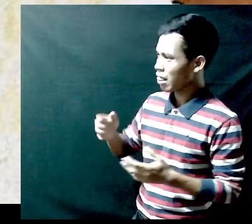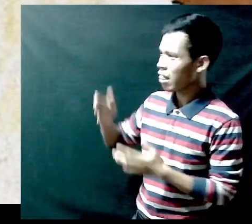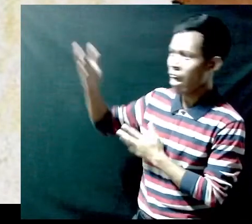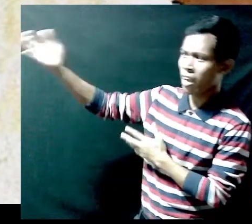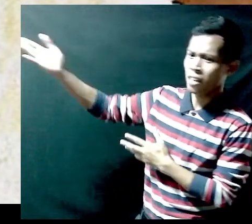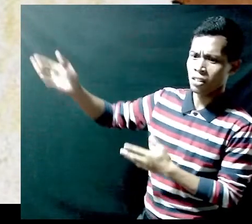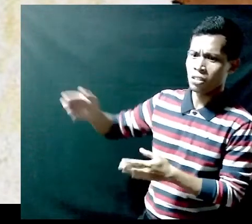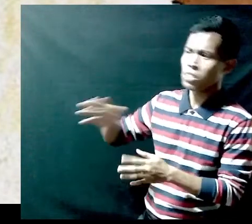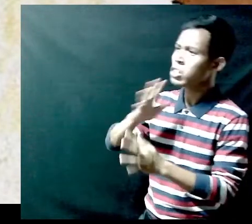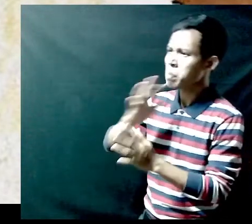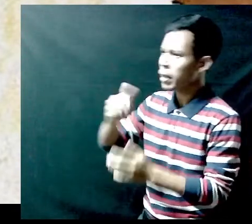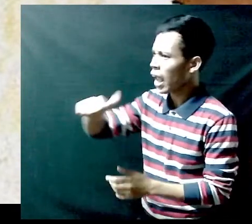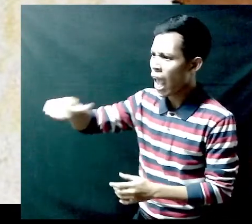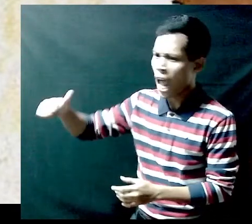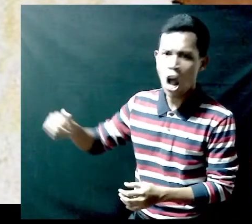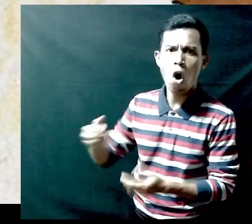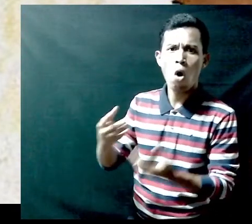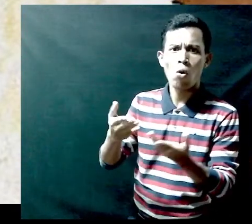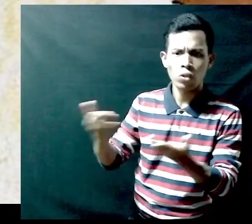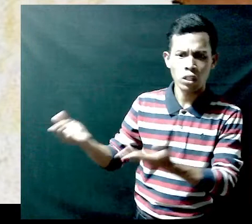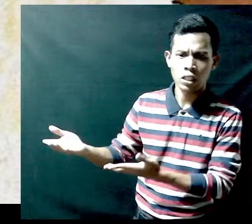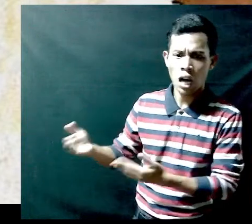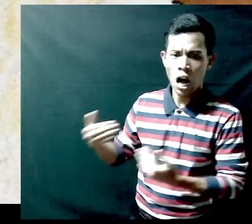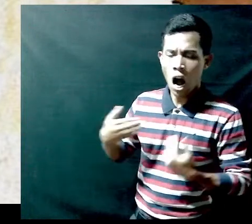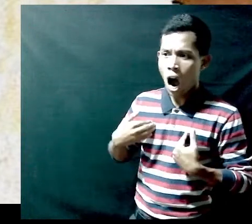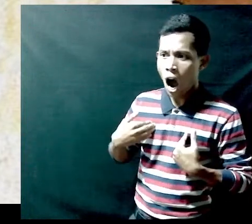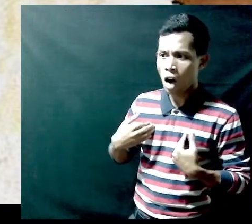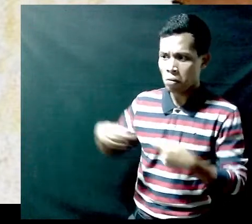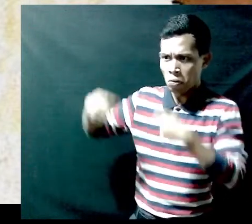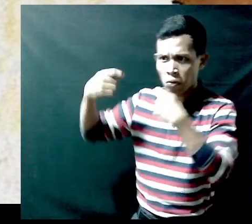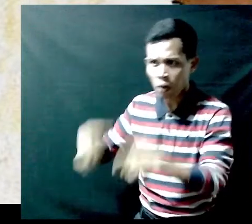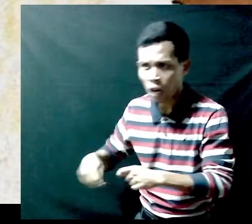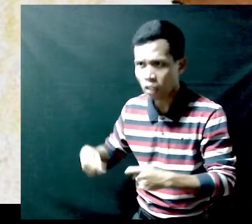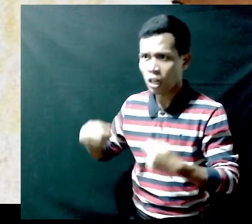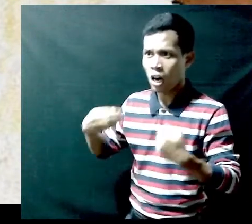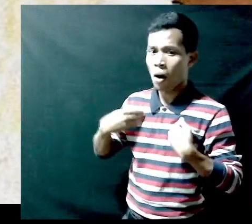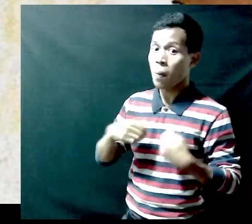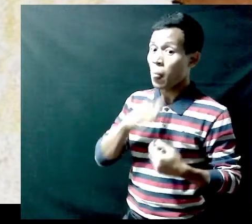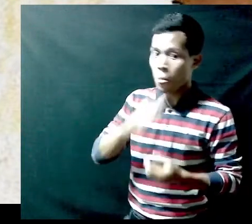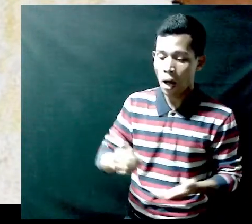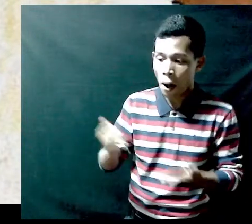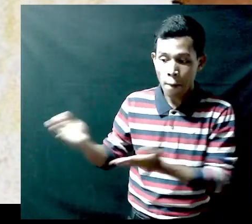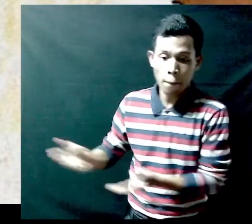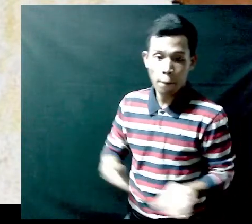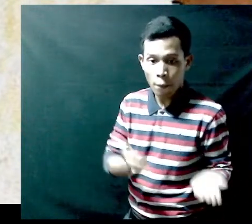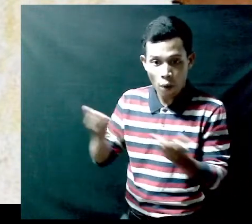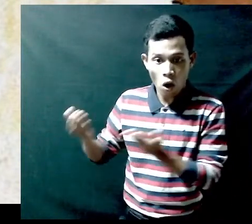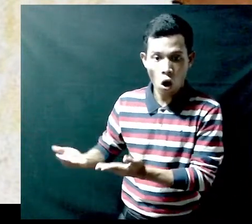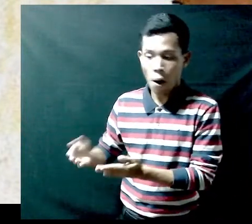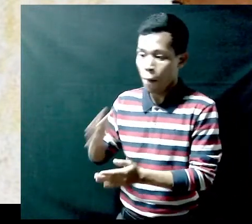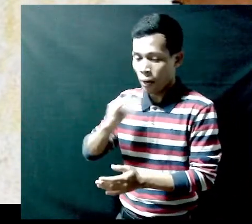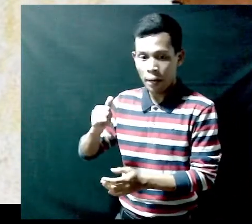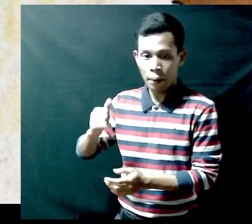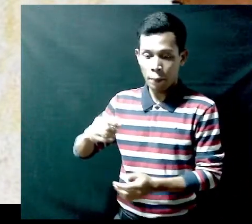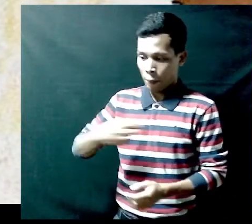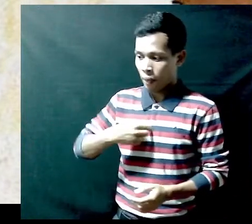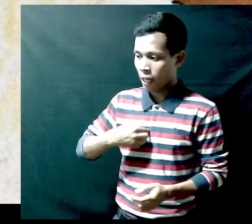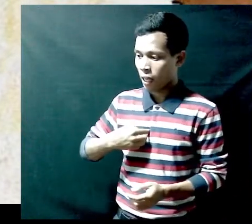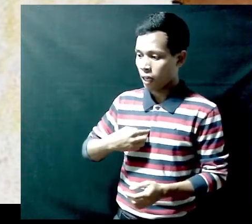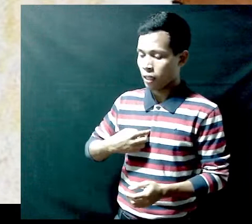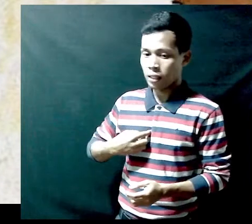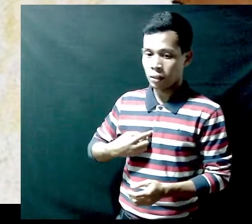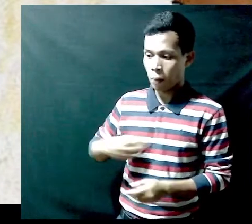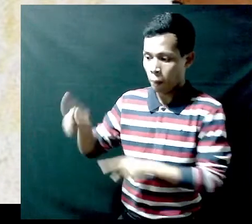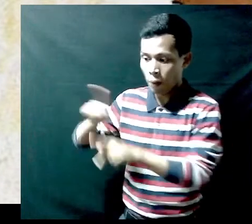things which Christ hath not wrought by me to make the Gentiles obedient by